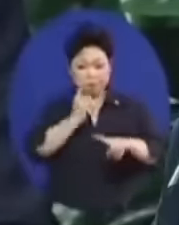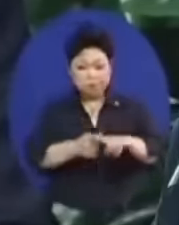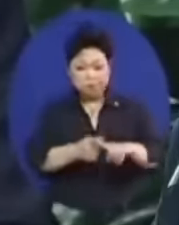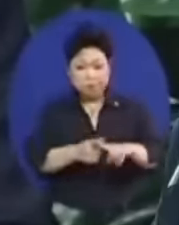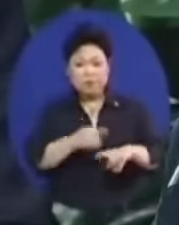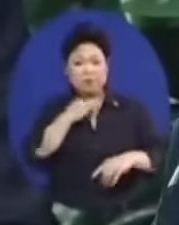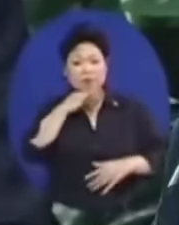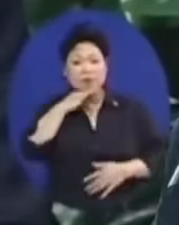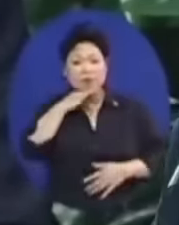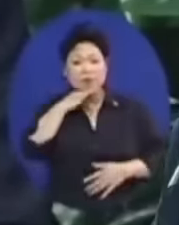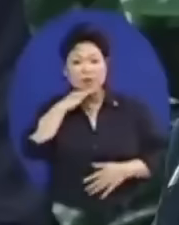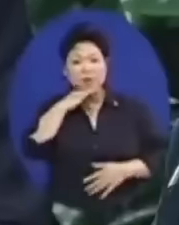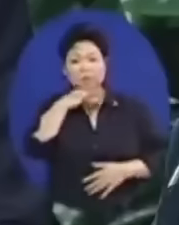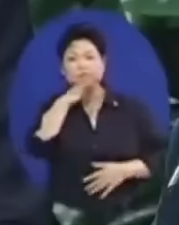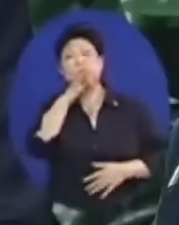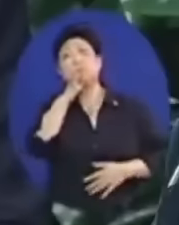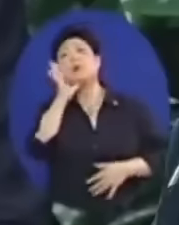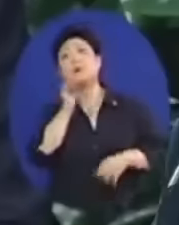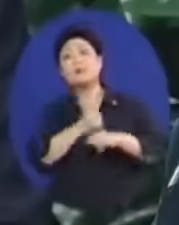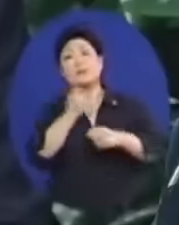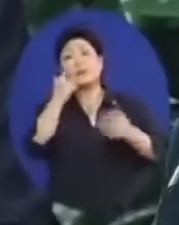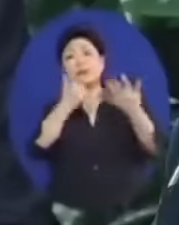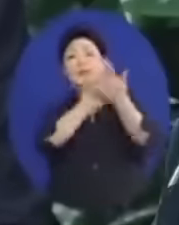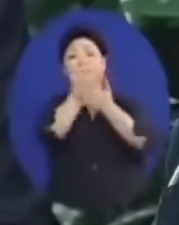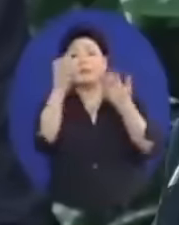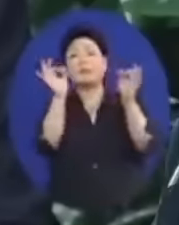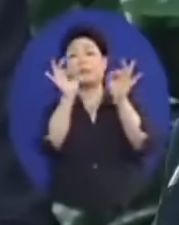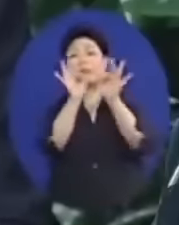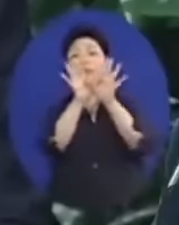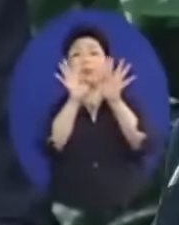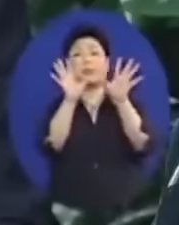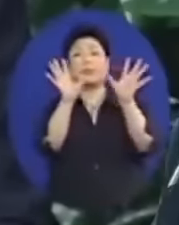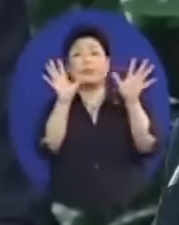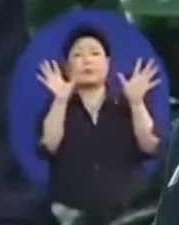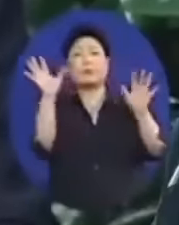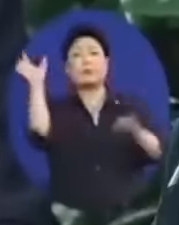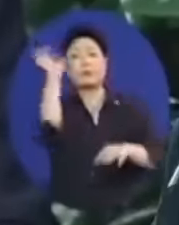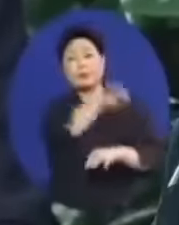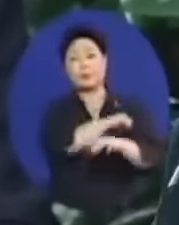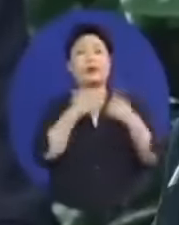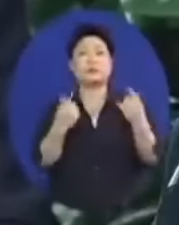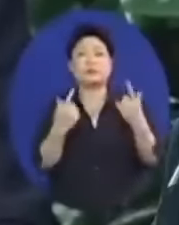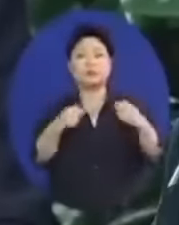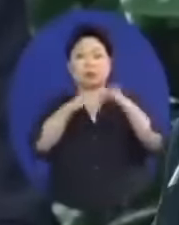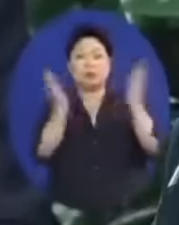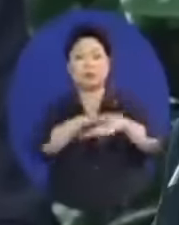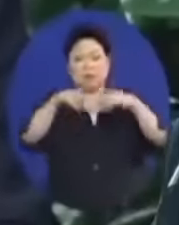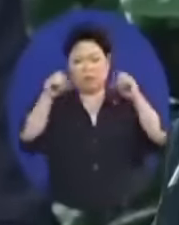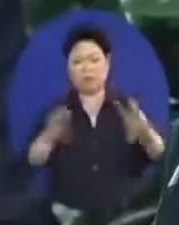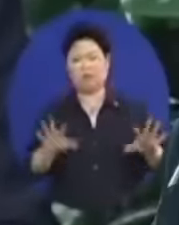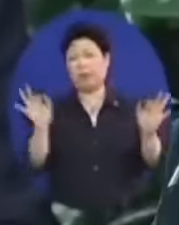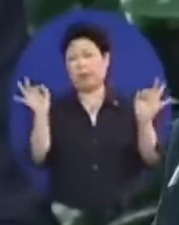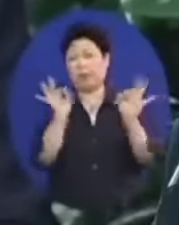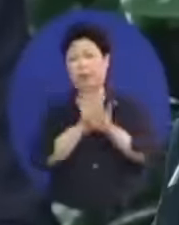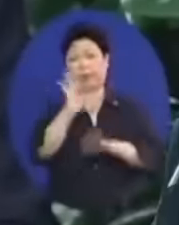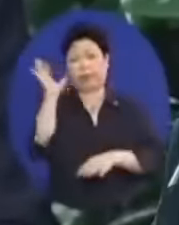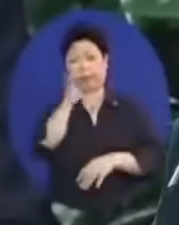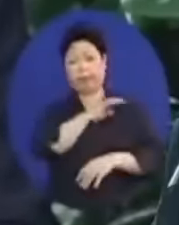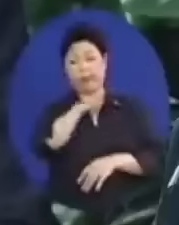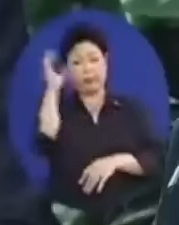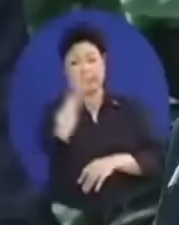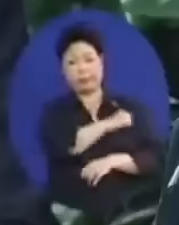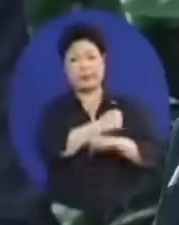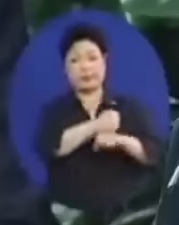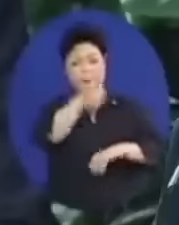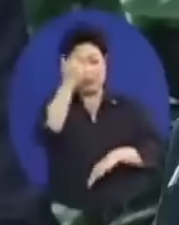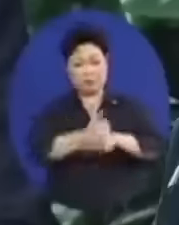걸리다든지 나이가 들게 되면 이 안개 구름이 사라집니다. 다 허망한 것으로 사라집니다.